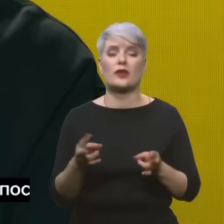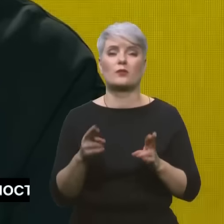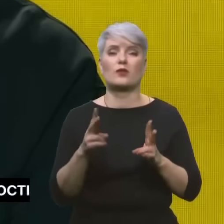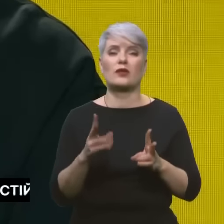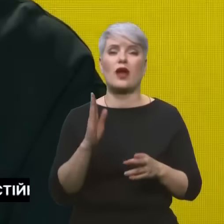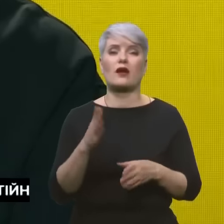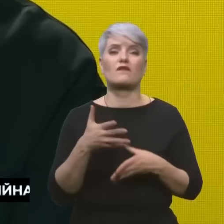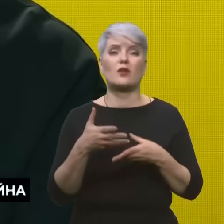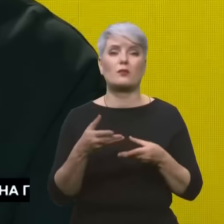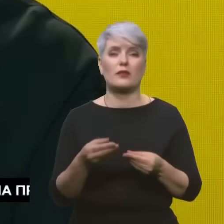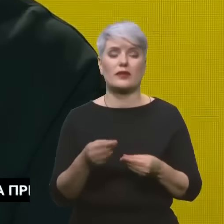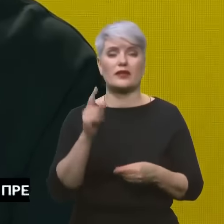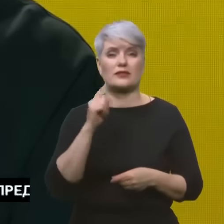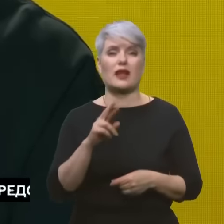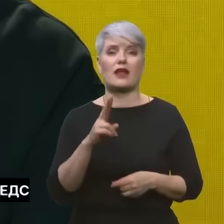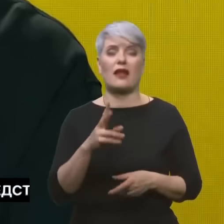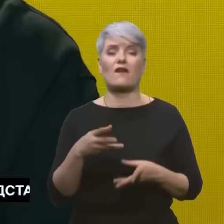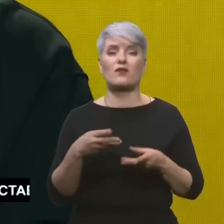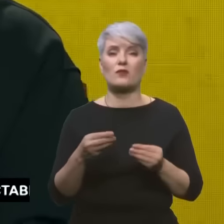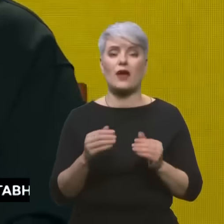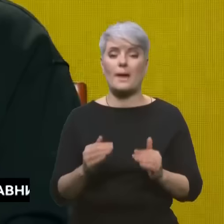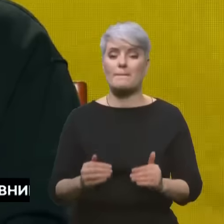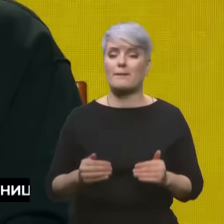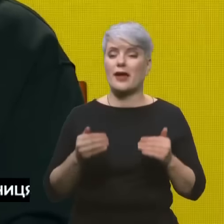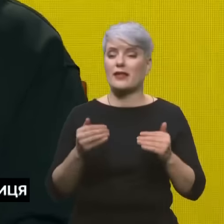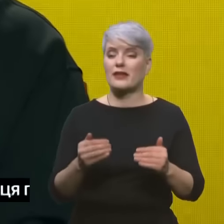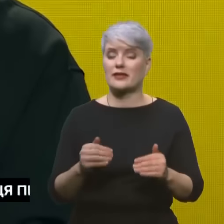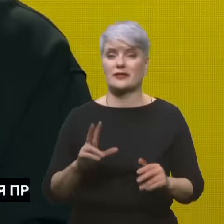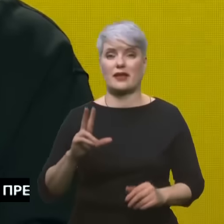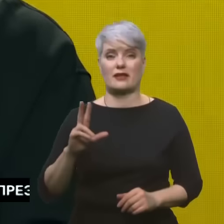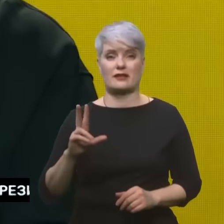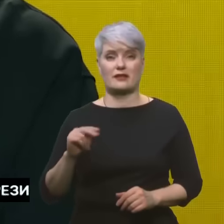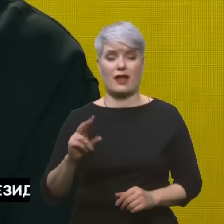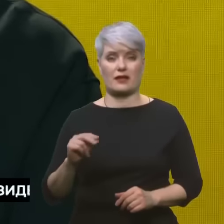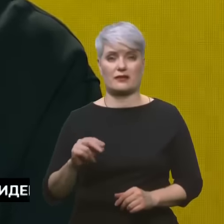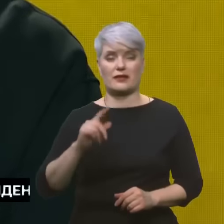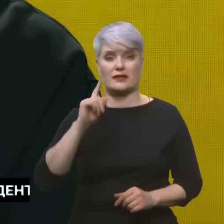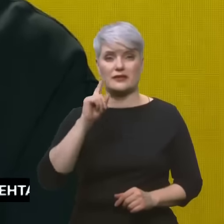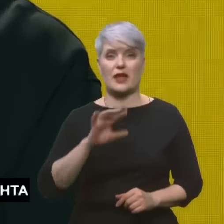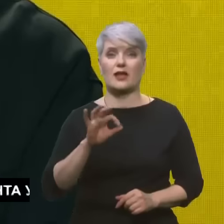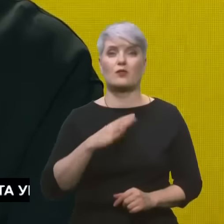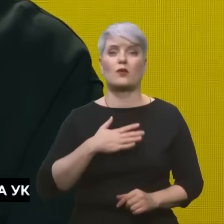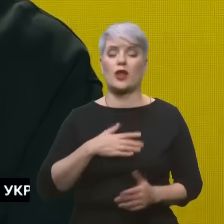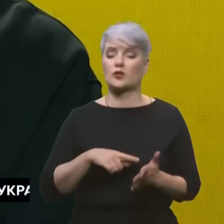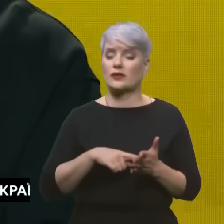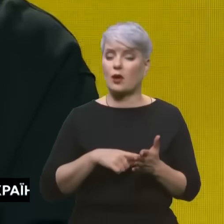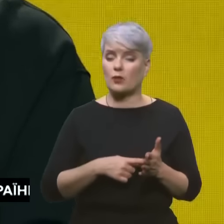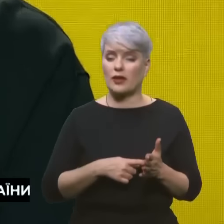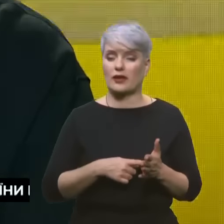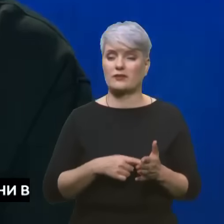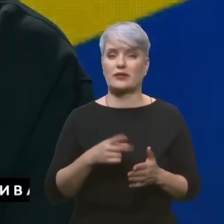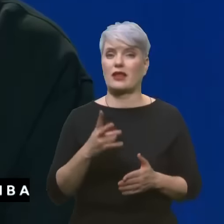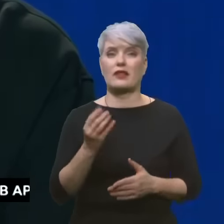Вони знають, як впливає перенесення тих чи інших дат. Вони знають про нашу наполегливість, що вона